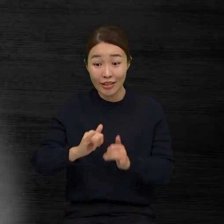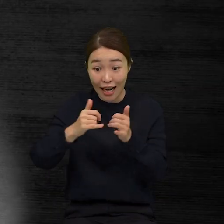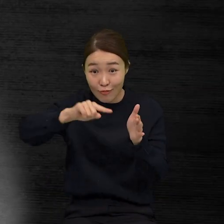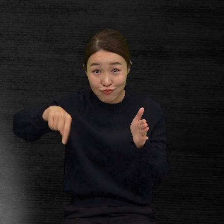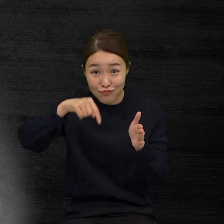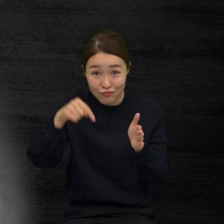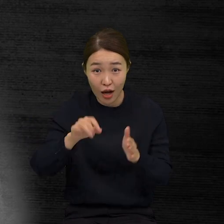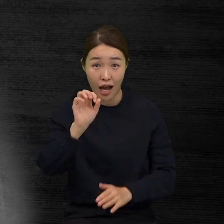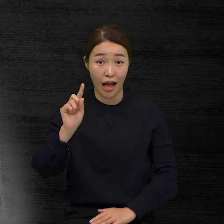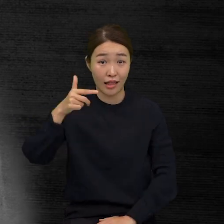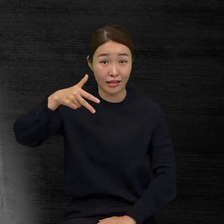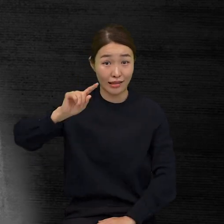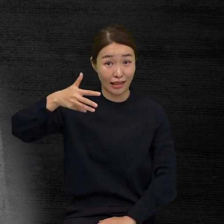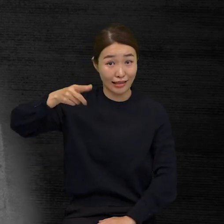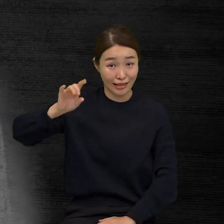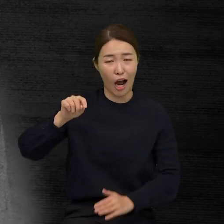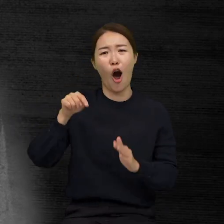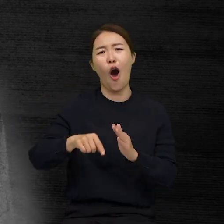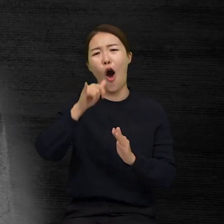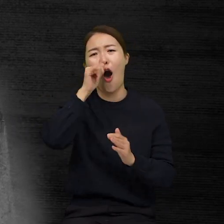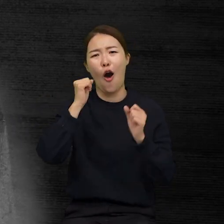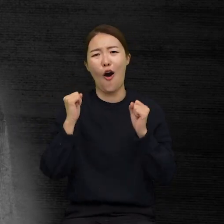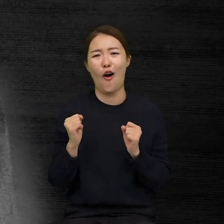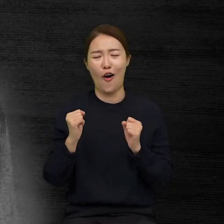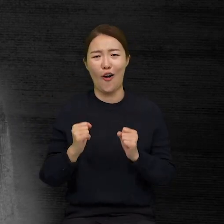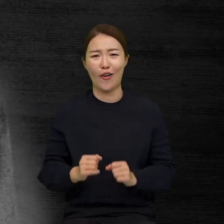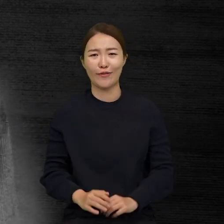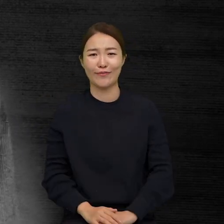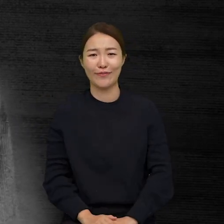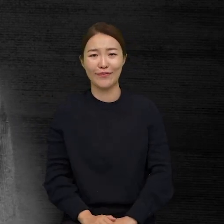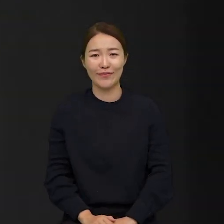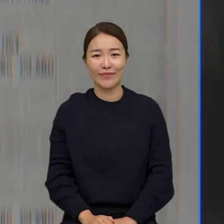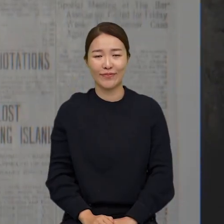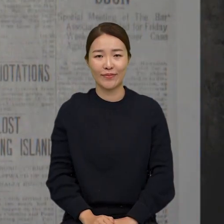그들 중 안재창이 있었다.